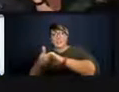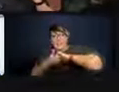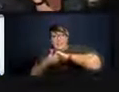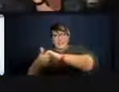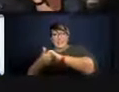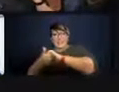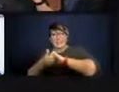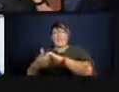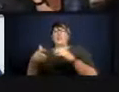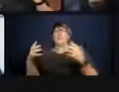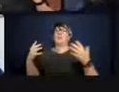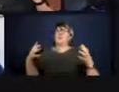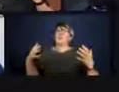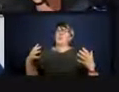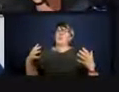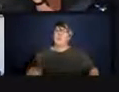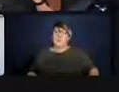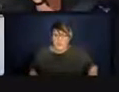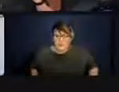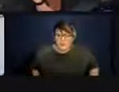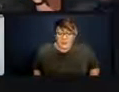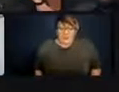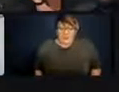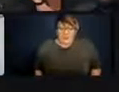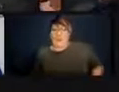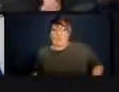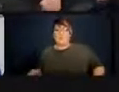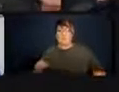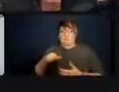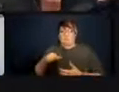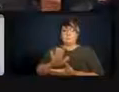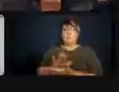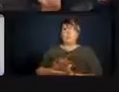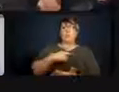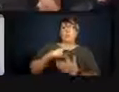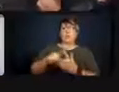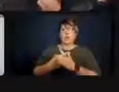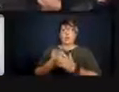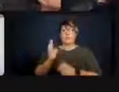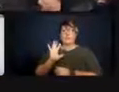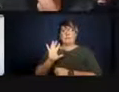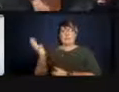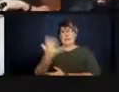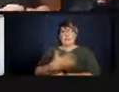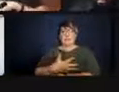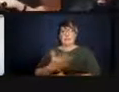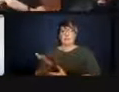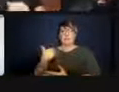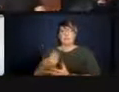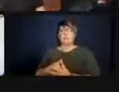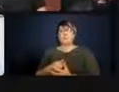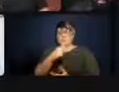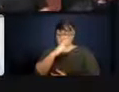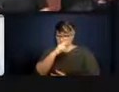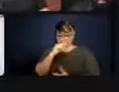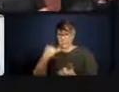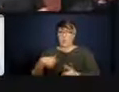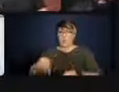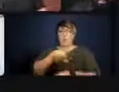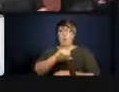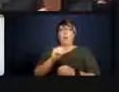وهذا نظام مهم للغاية بالنسبة لنا، ونحن نعلم بأن المدارس بدأت